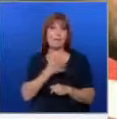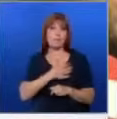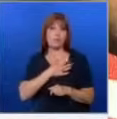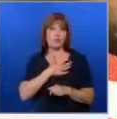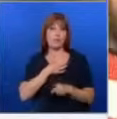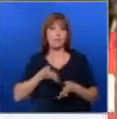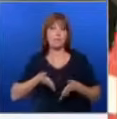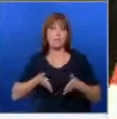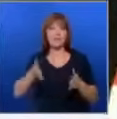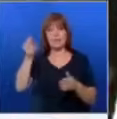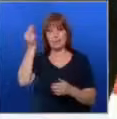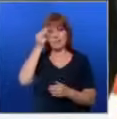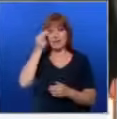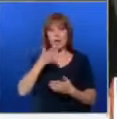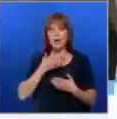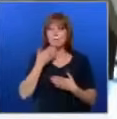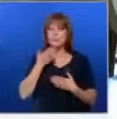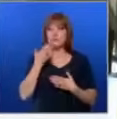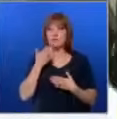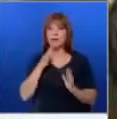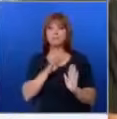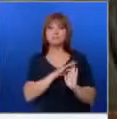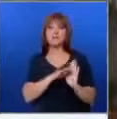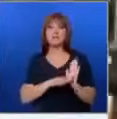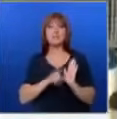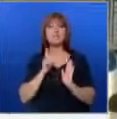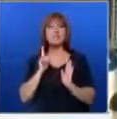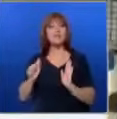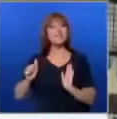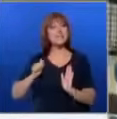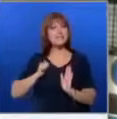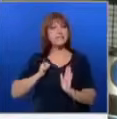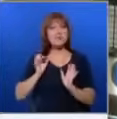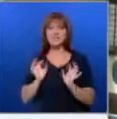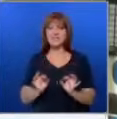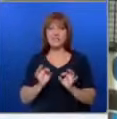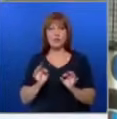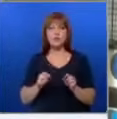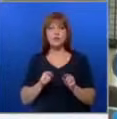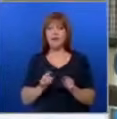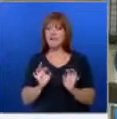България. Посланието ни е, че правилата трябва да се спазват много по-сериозно и това е